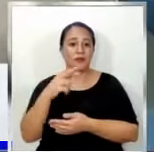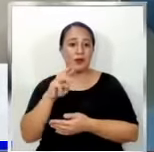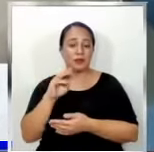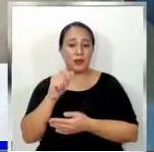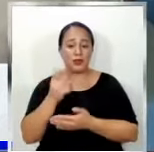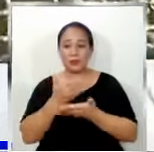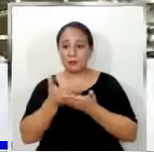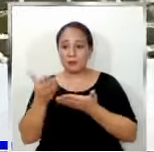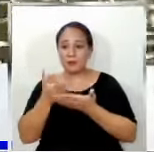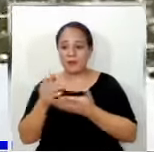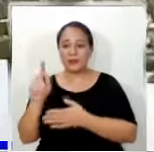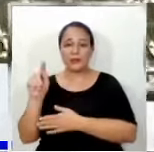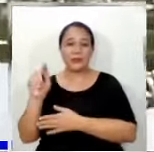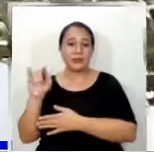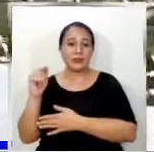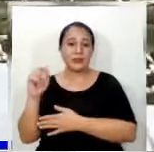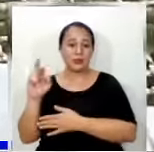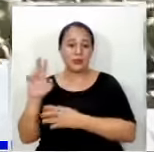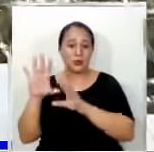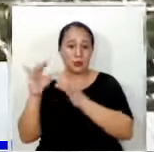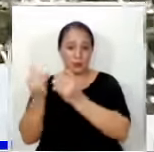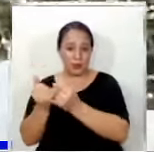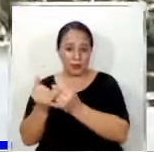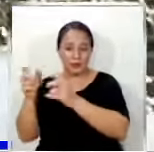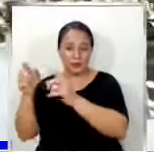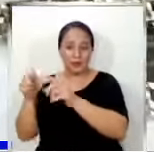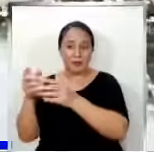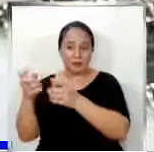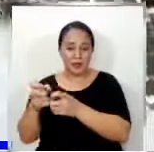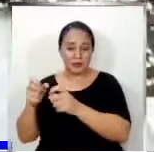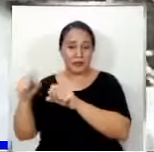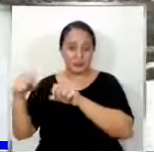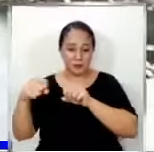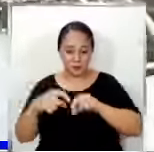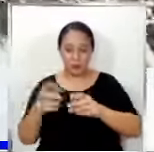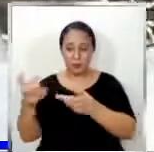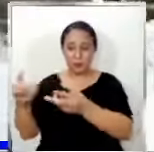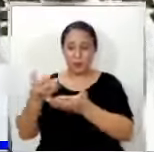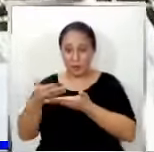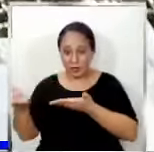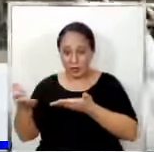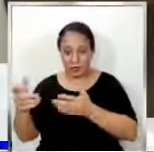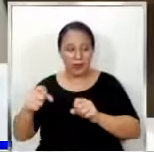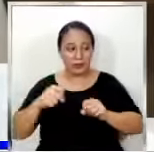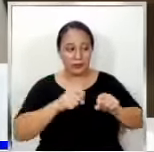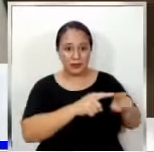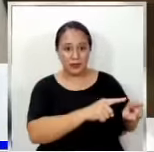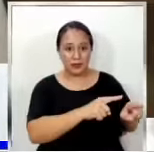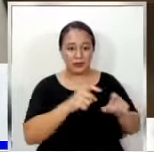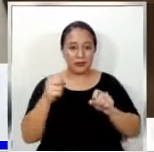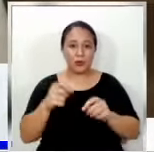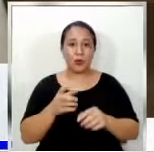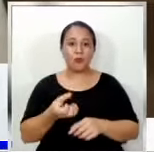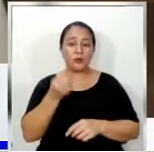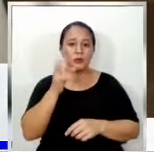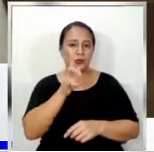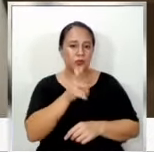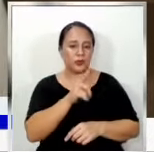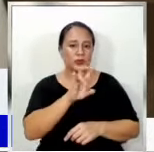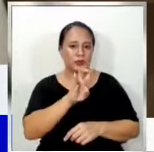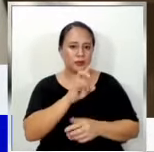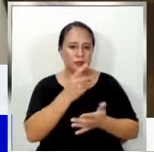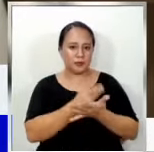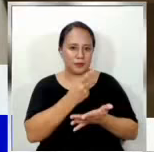Marketing Corporation at ito naman ang ibinenta ng Farmily sa PSDBM sa halagang 27 pesos. Ang nangyari dyan,